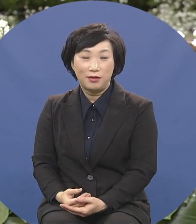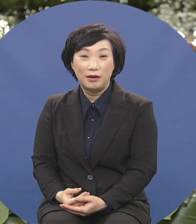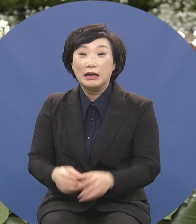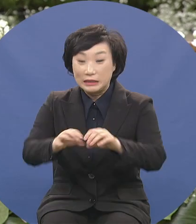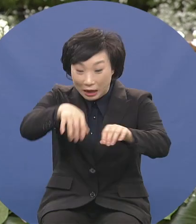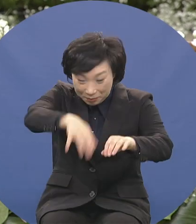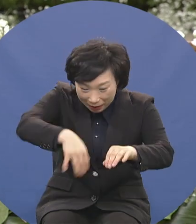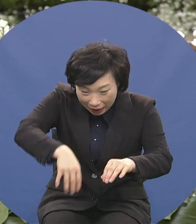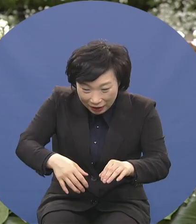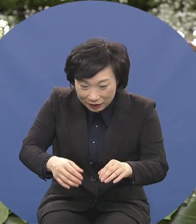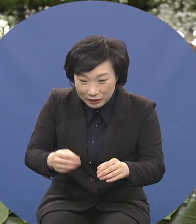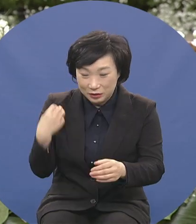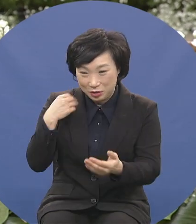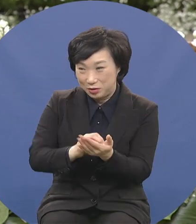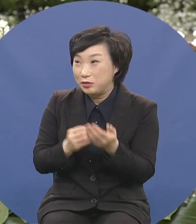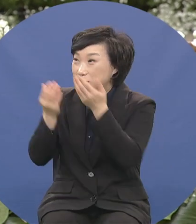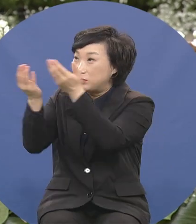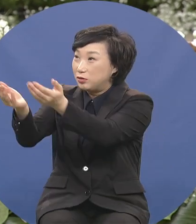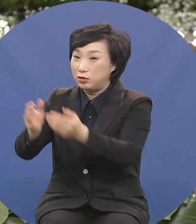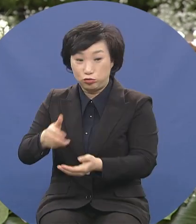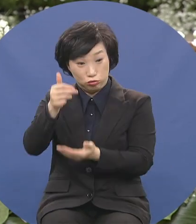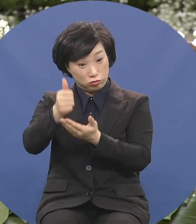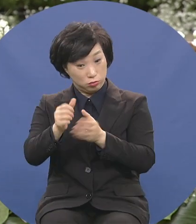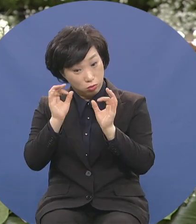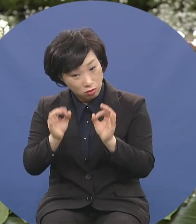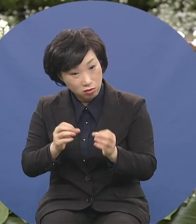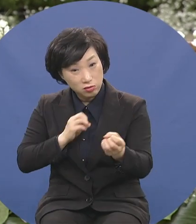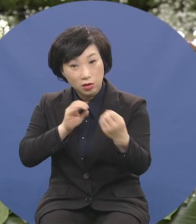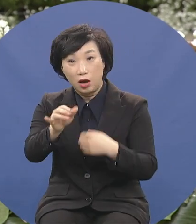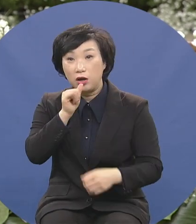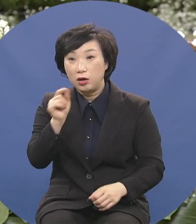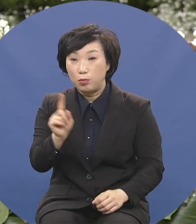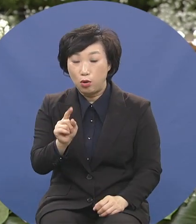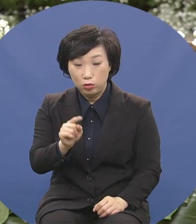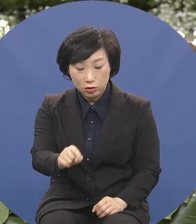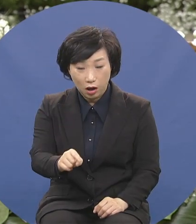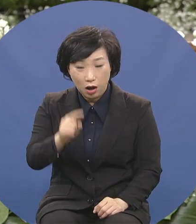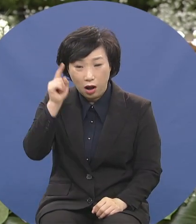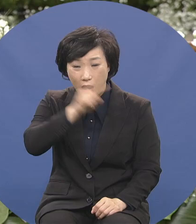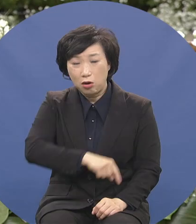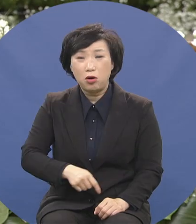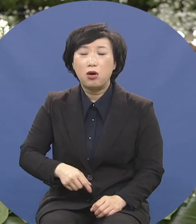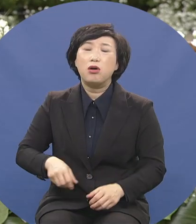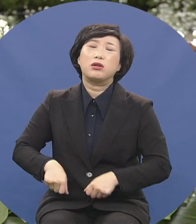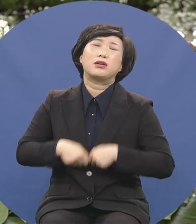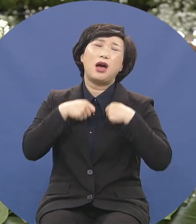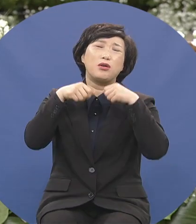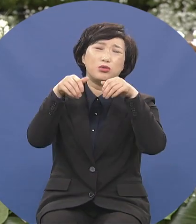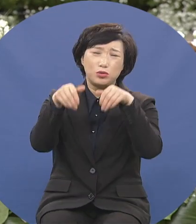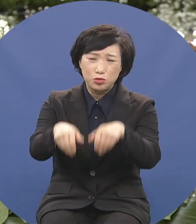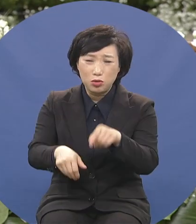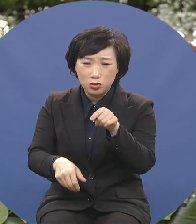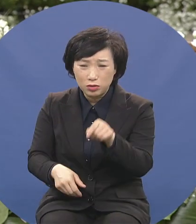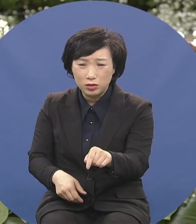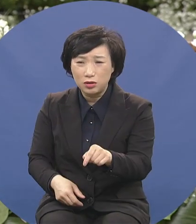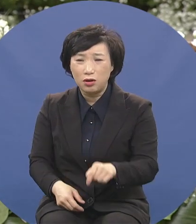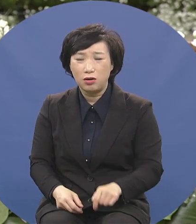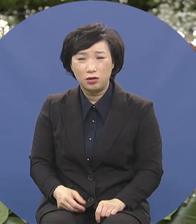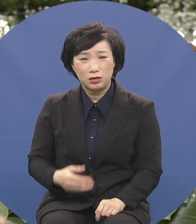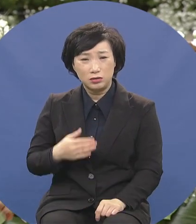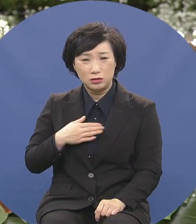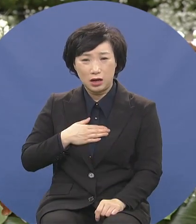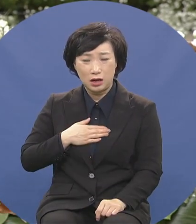파묻었던 거 가지고 왔어요. 그 주인이 대답하여 가로되 악한 게으른종아,